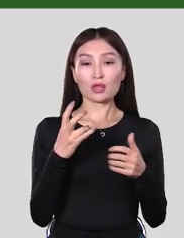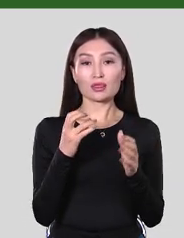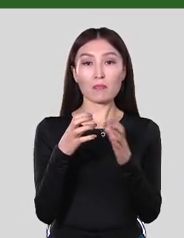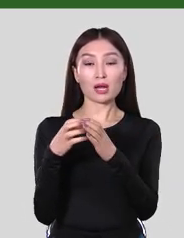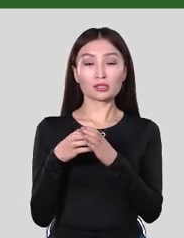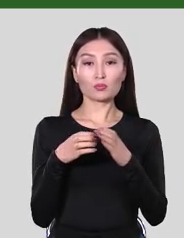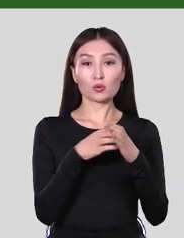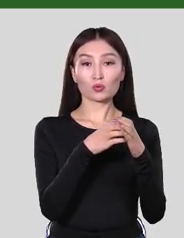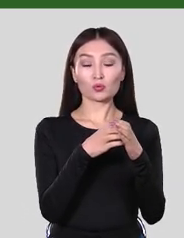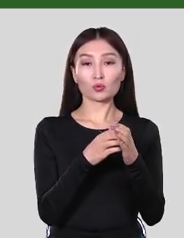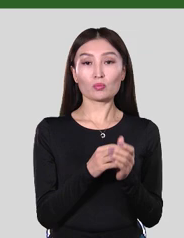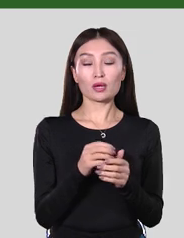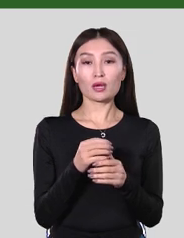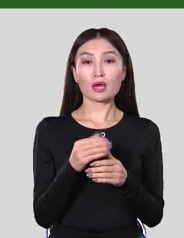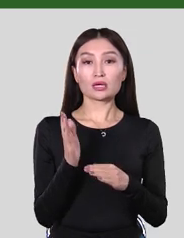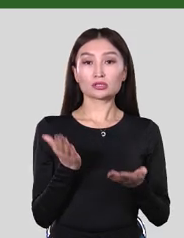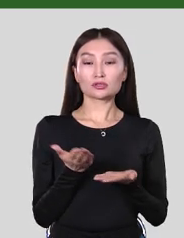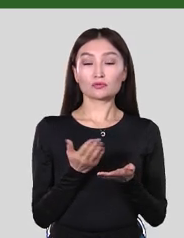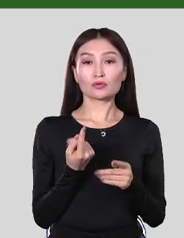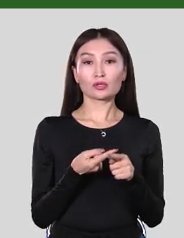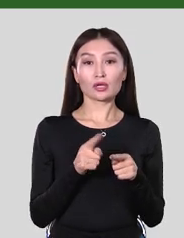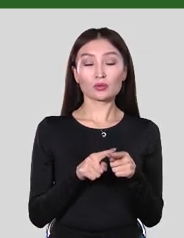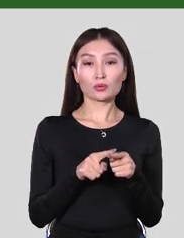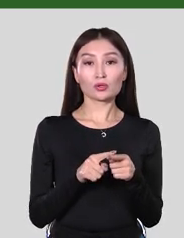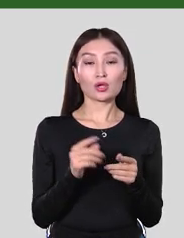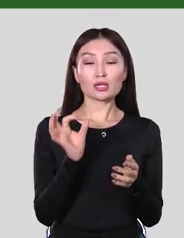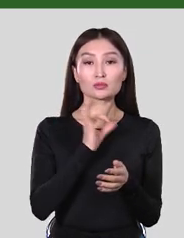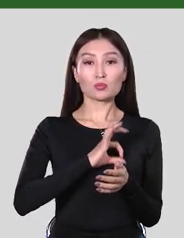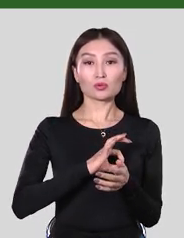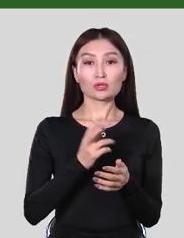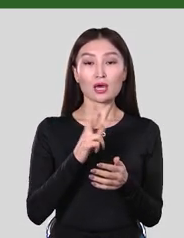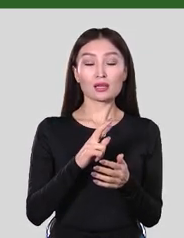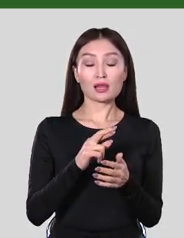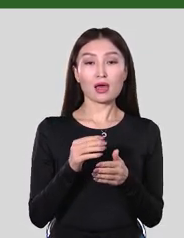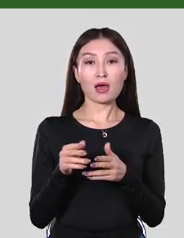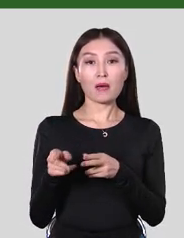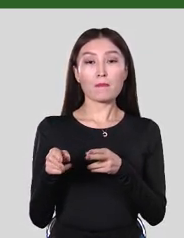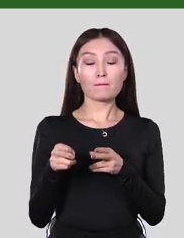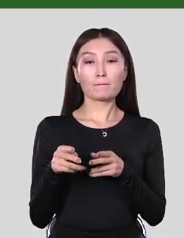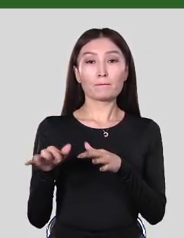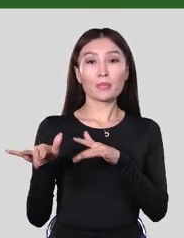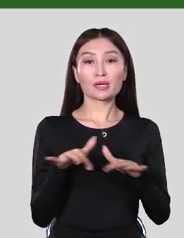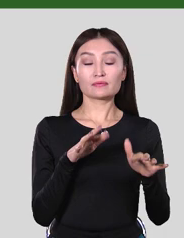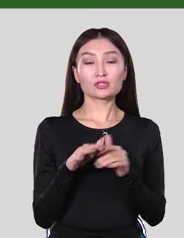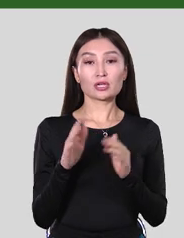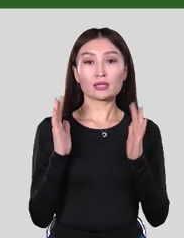группами протаптывают тропинки, которые жители потом используют для передвижения в лесной